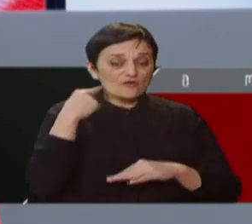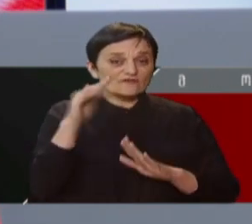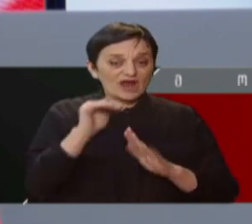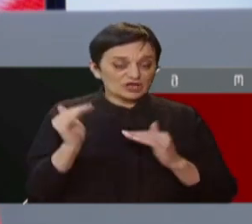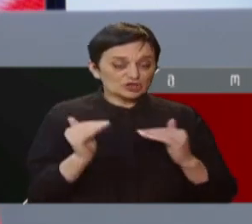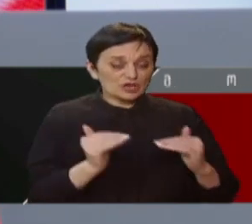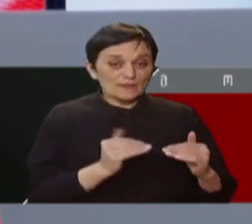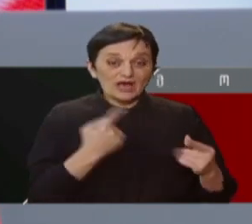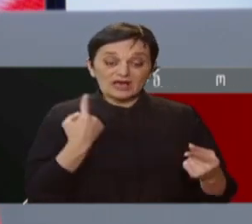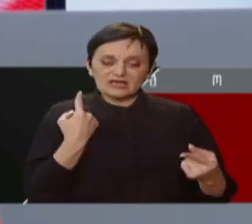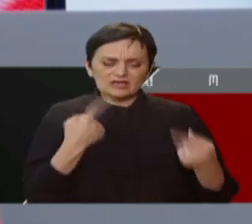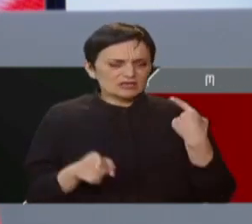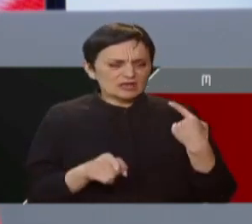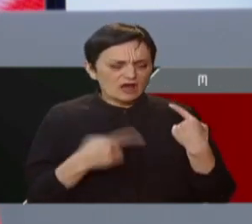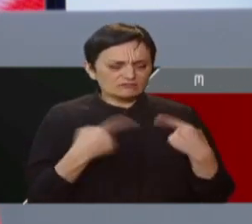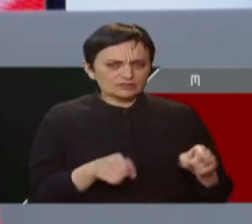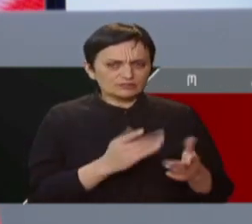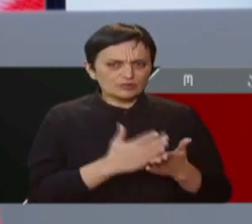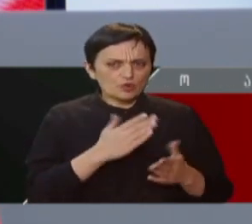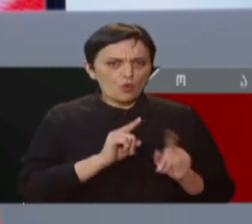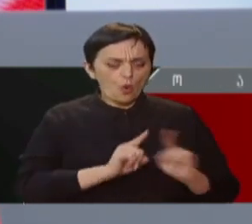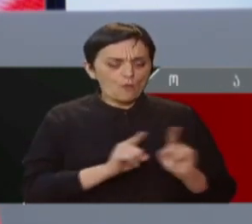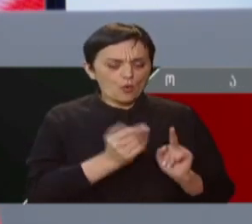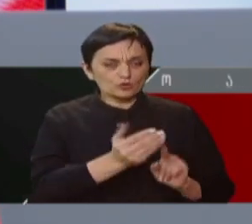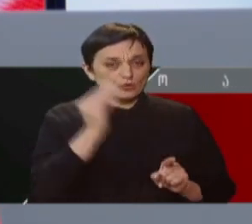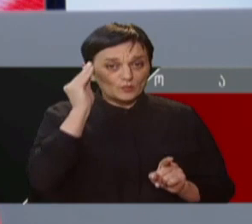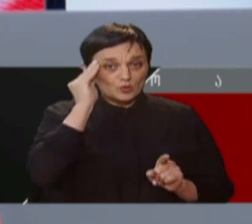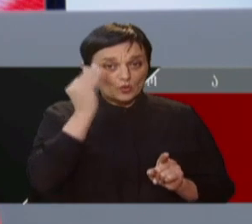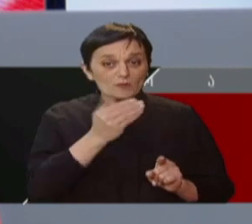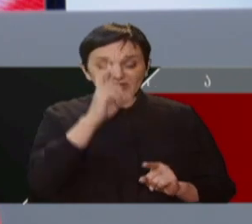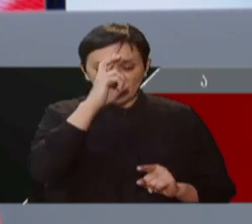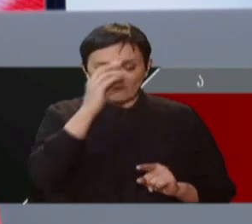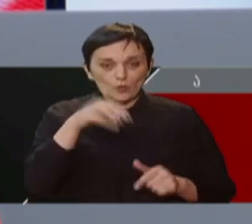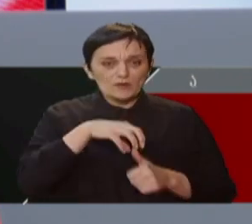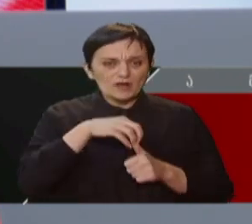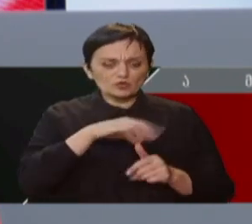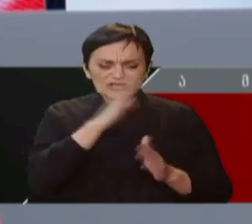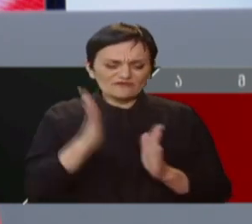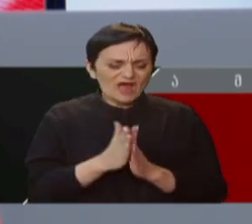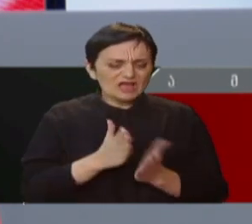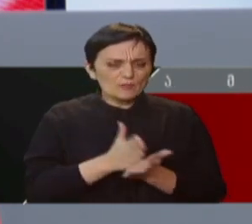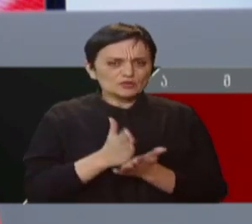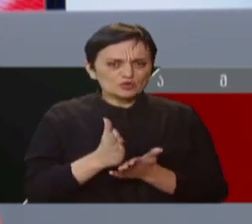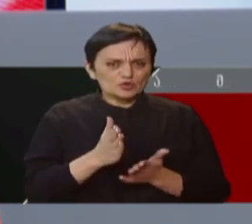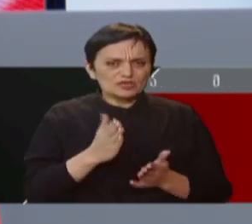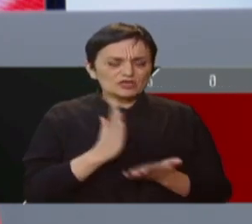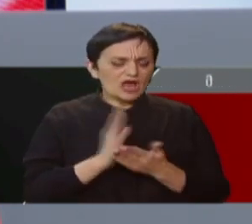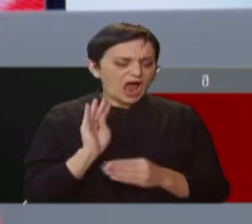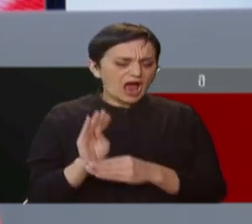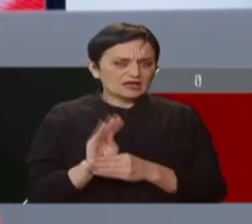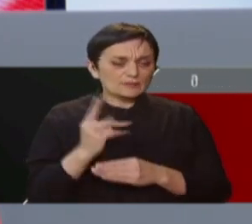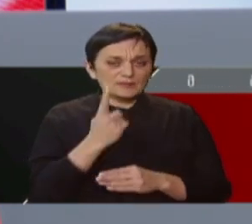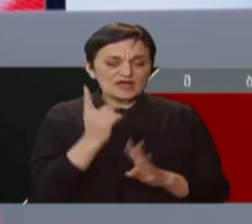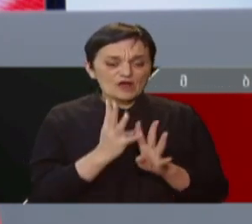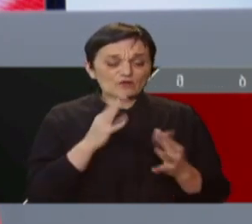გაკეთდა. რადიკალურად განსხვავებულია ოპოზიციის პოზიცია. ხელისუფლების ოპონენტები მთავრობის მეთაურს ყველა მიმართულებით მწვავე დაკრიტიკებენ, პირველ რიგში